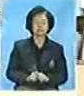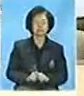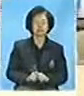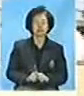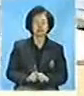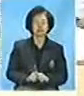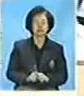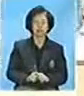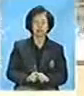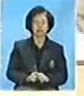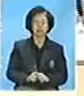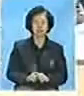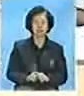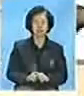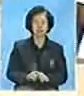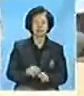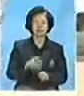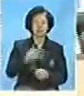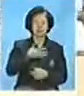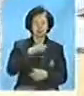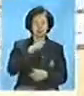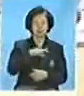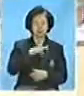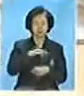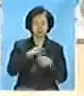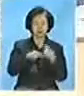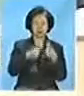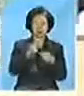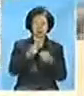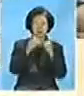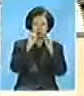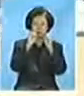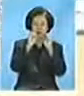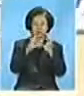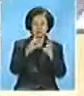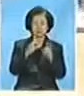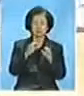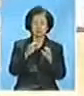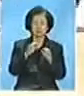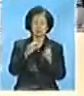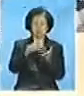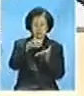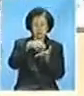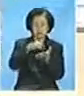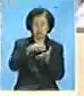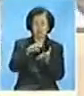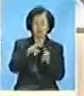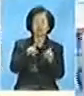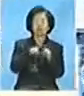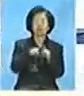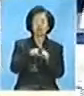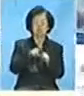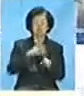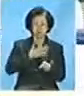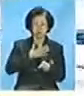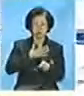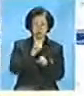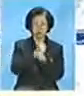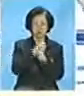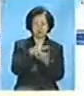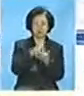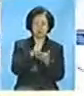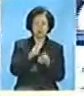ๆผมรู้สึกว่าการที่ไปบรรยายไปสอนหนังสือนั้นผมถือกับว่าผมได้ทำประโยชน์ให้กับส่วนรว